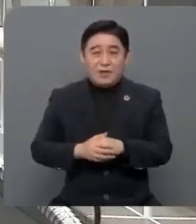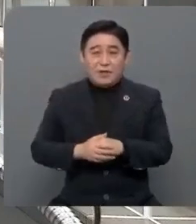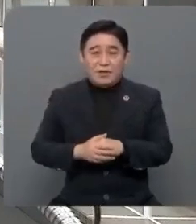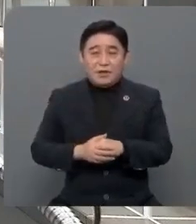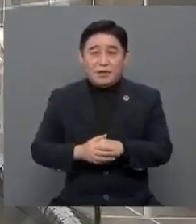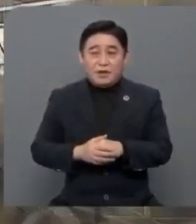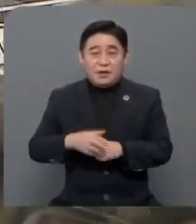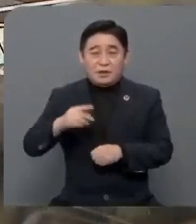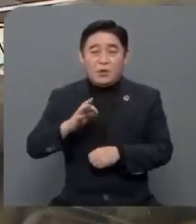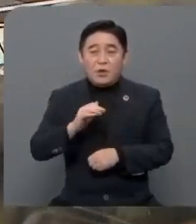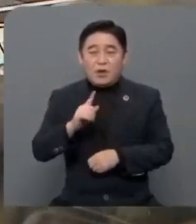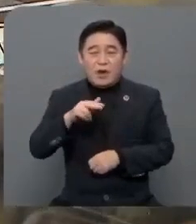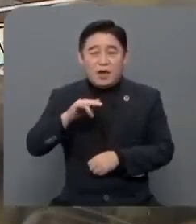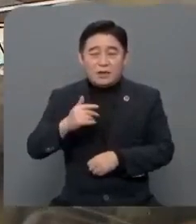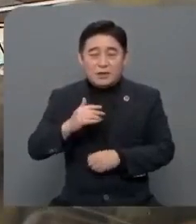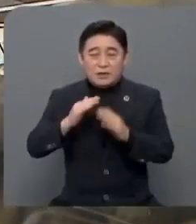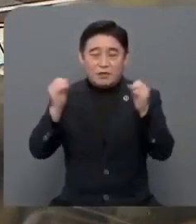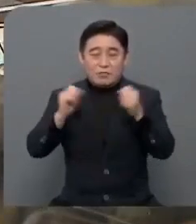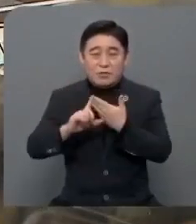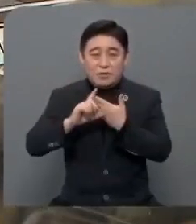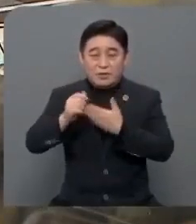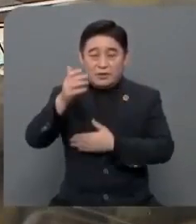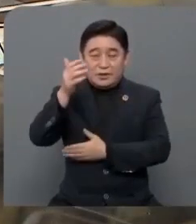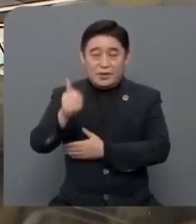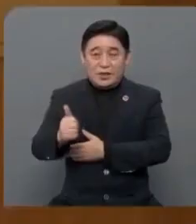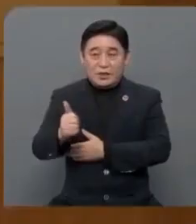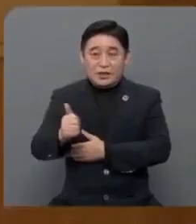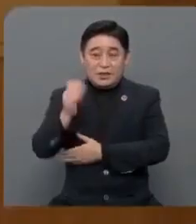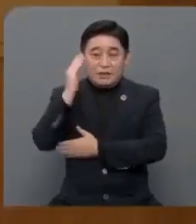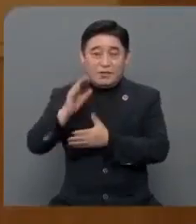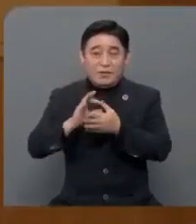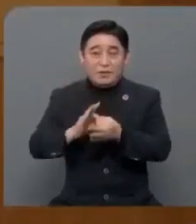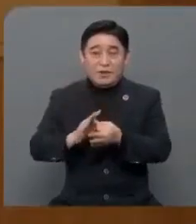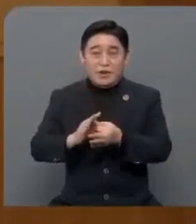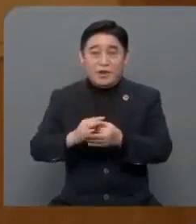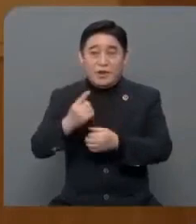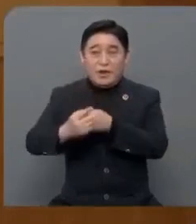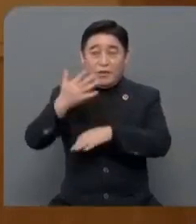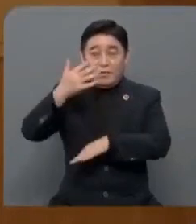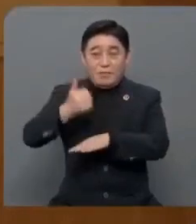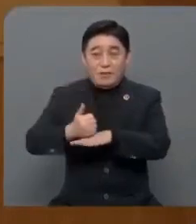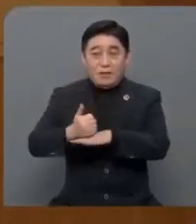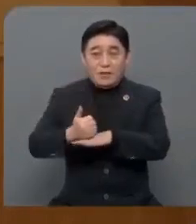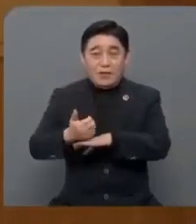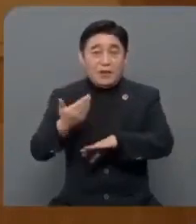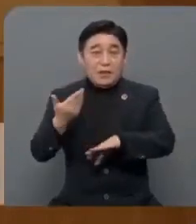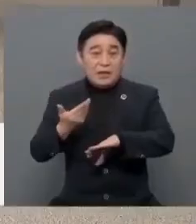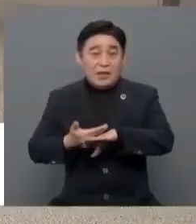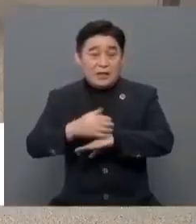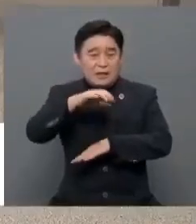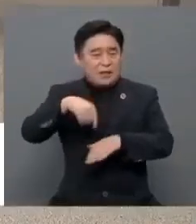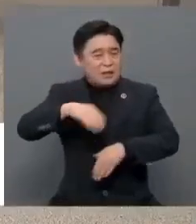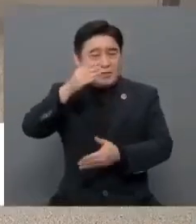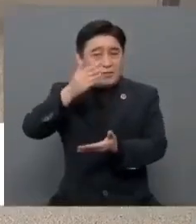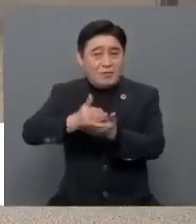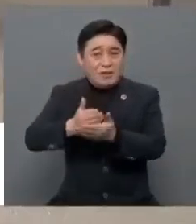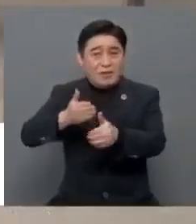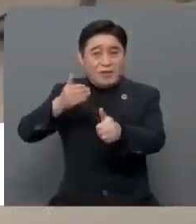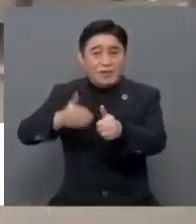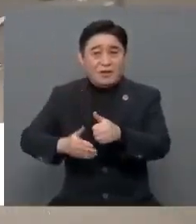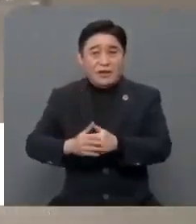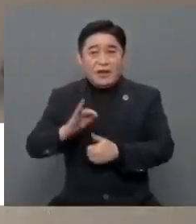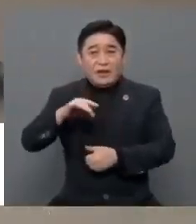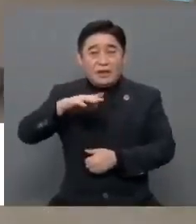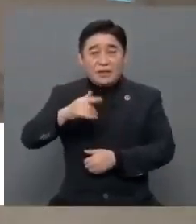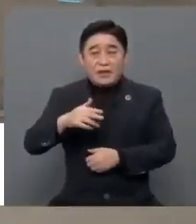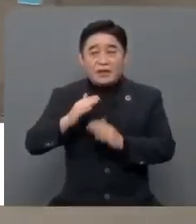송하진 전북도지사는 담화문을 통해 연말연시 다른 지역 방문과 모임을 자제해달라고 당부했습니다.